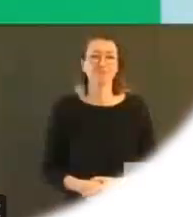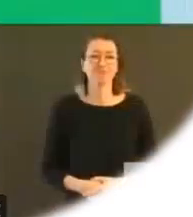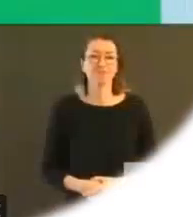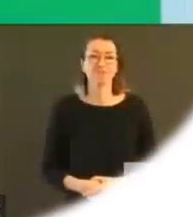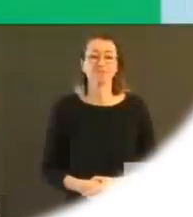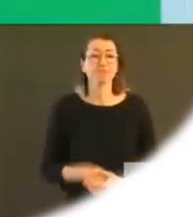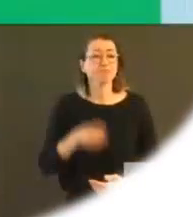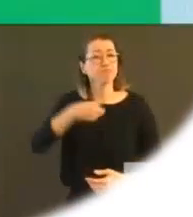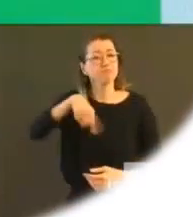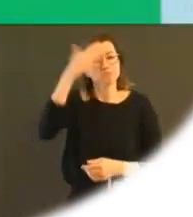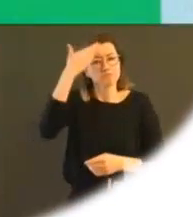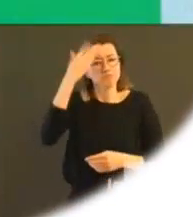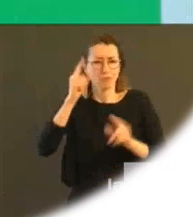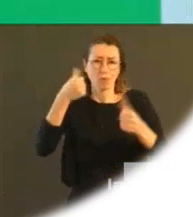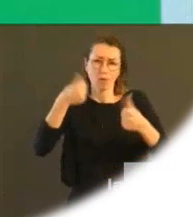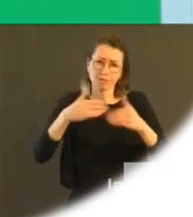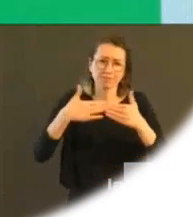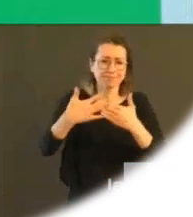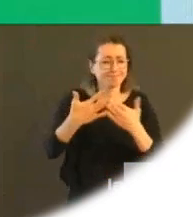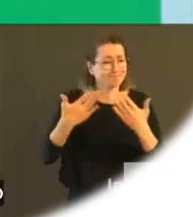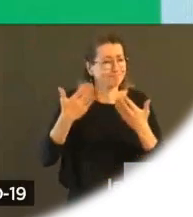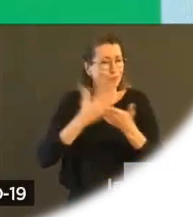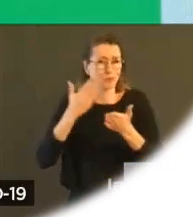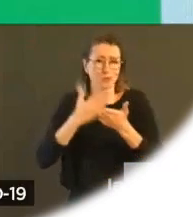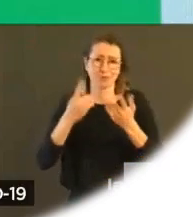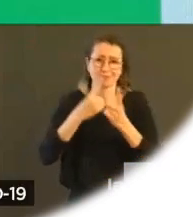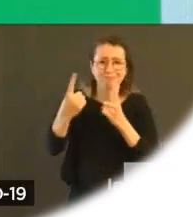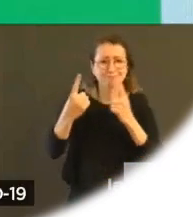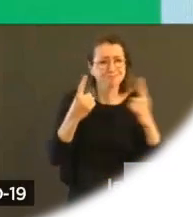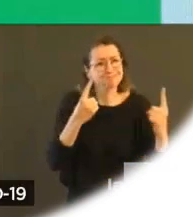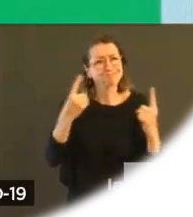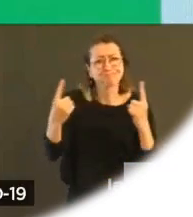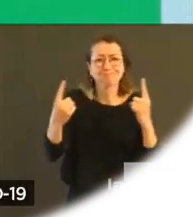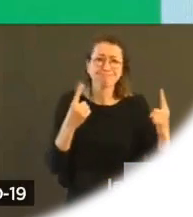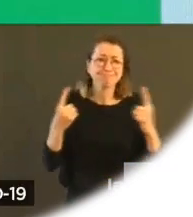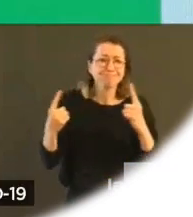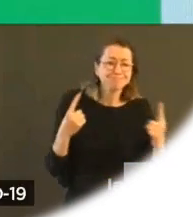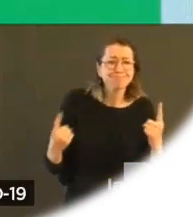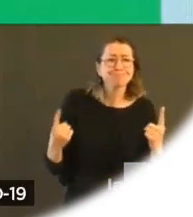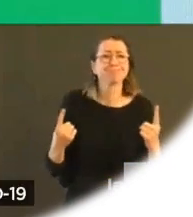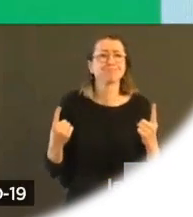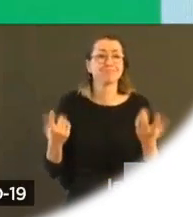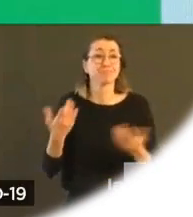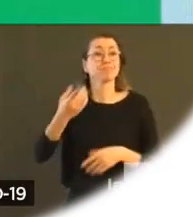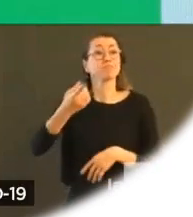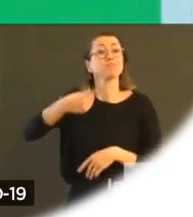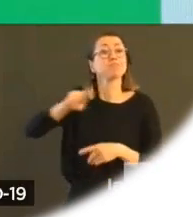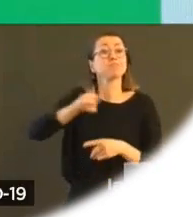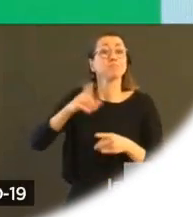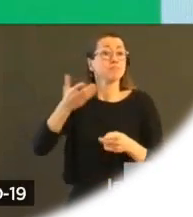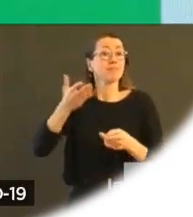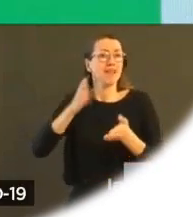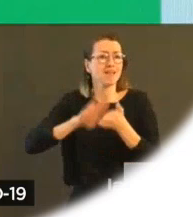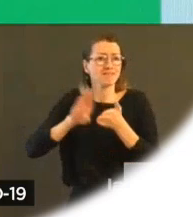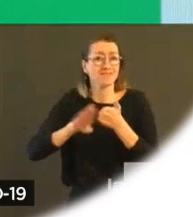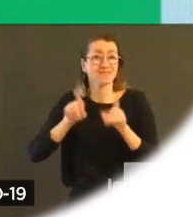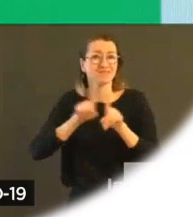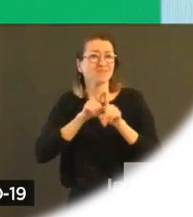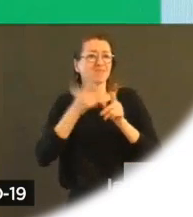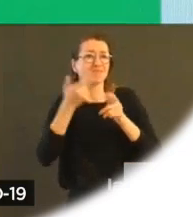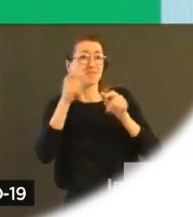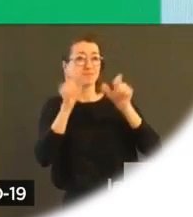faut éviter des rassemblements de personnes au frais, tout spécialement avec des ventilations forcées, comme